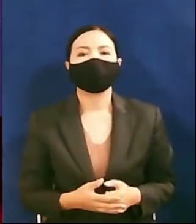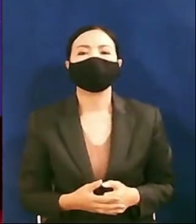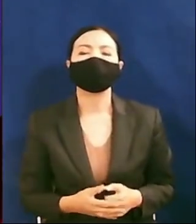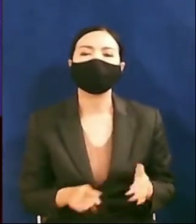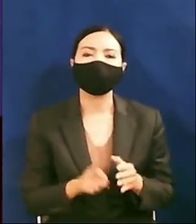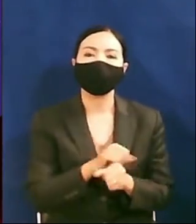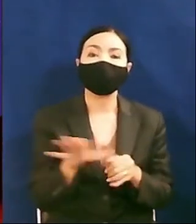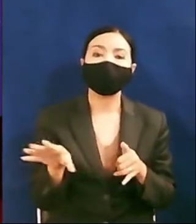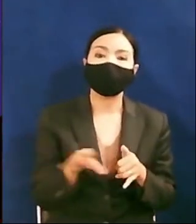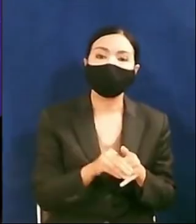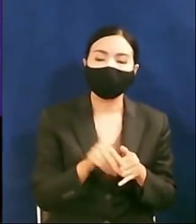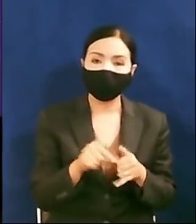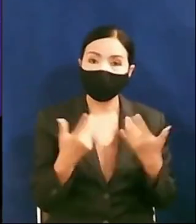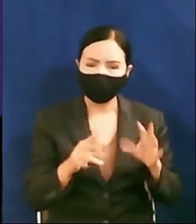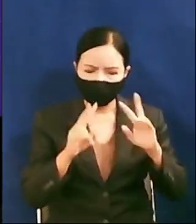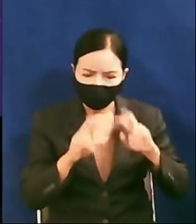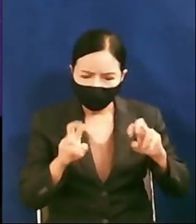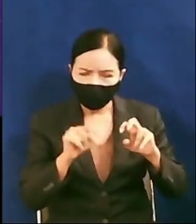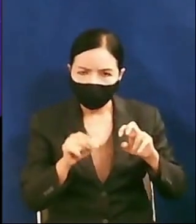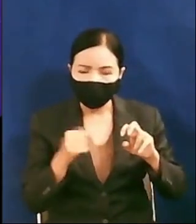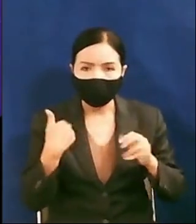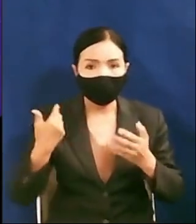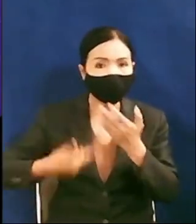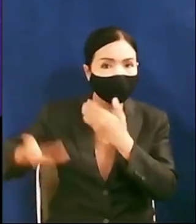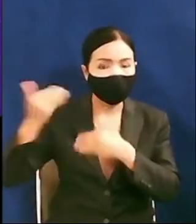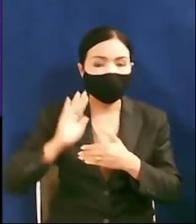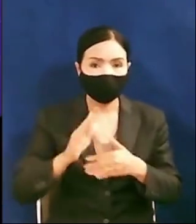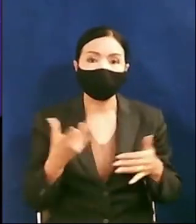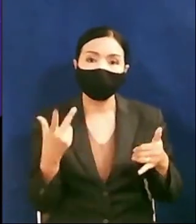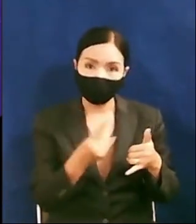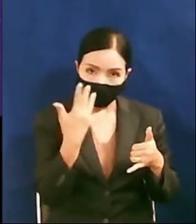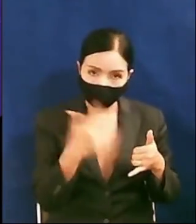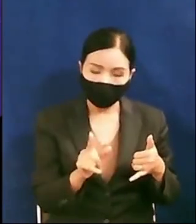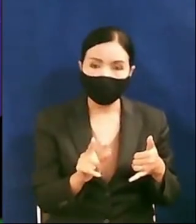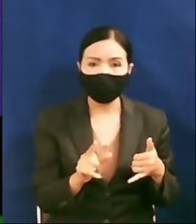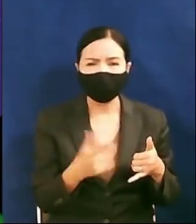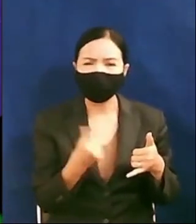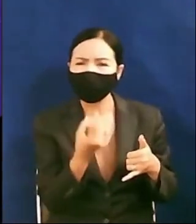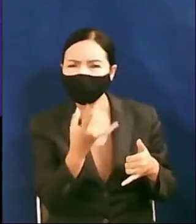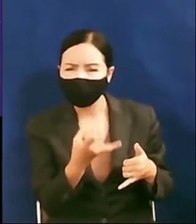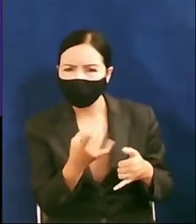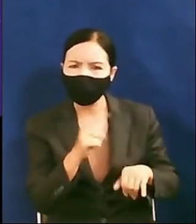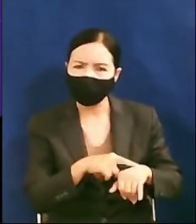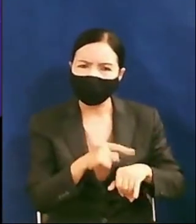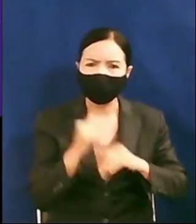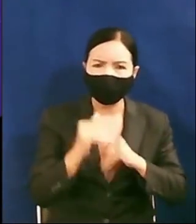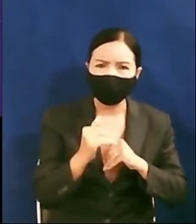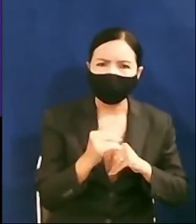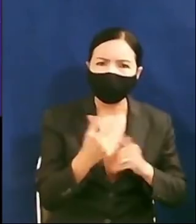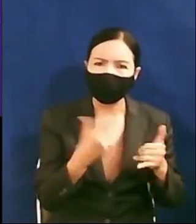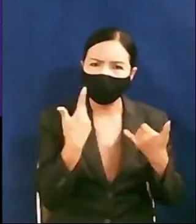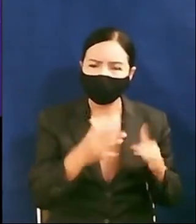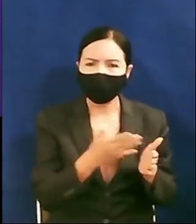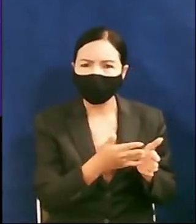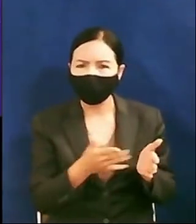ติดเชื้อเนี่ยเราก็มาศึกษาว่าบุคลากรเหล่านี้เนี่ยมีประวัติการได้รับวัคซีนอย่างไรนะครับแล้วก็มีการเปรีย